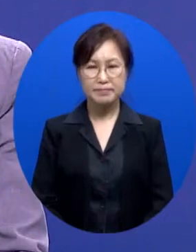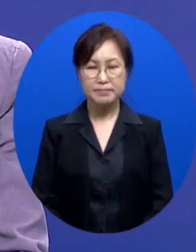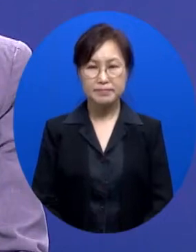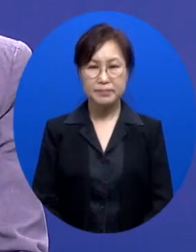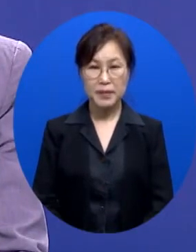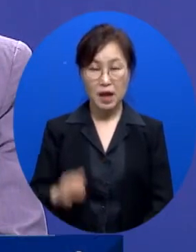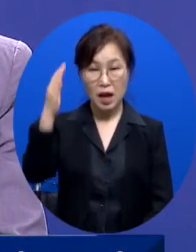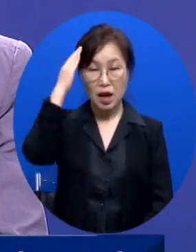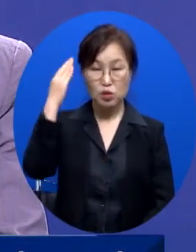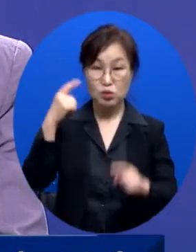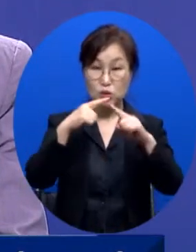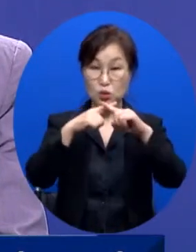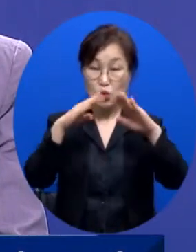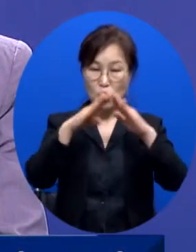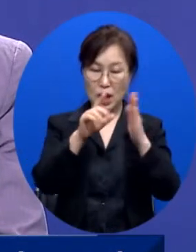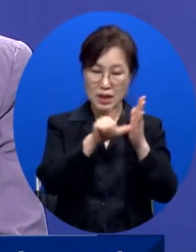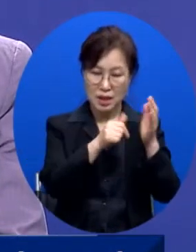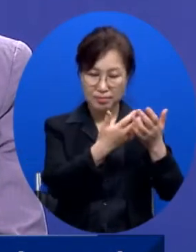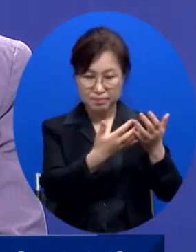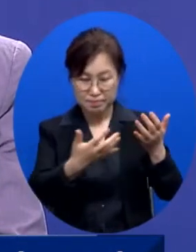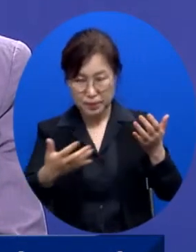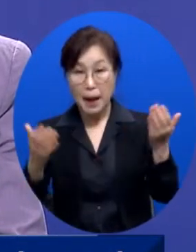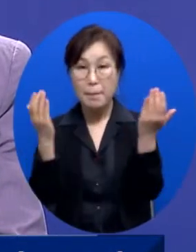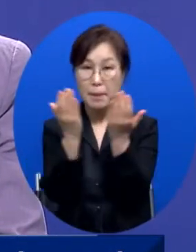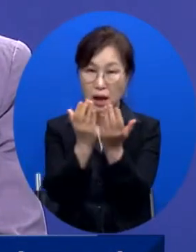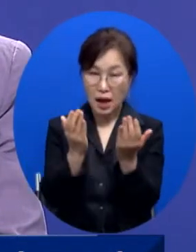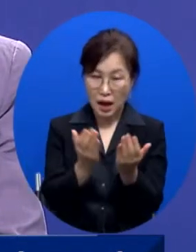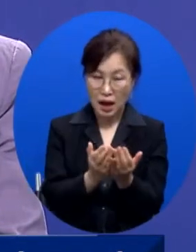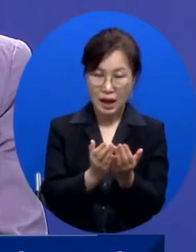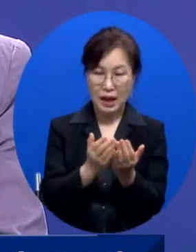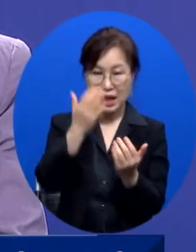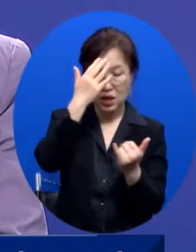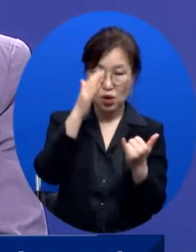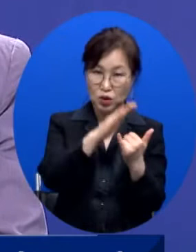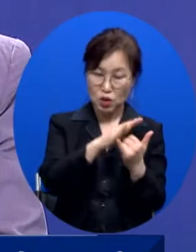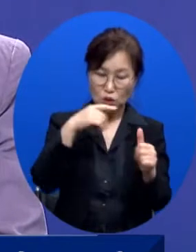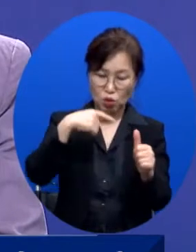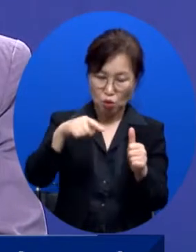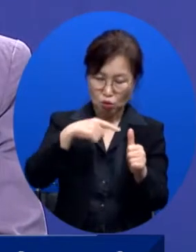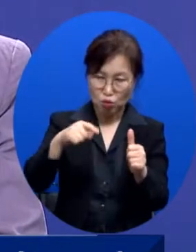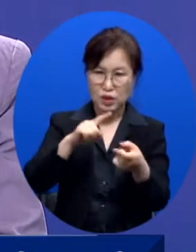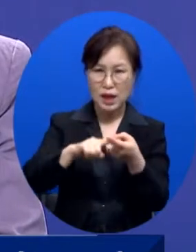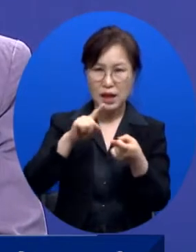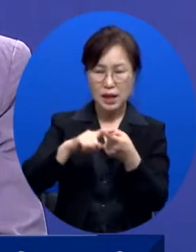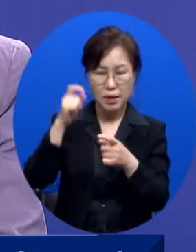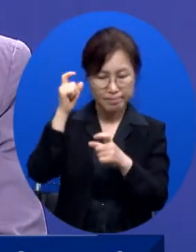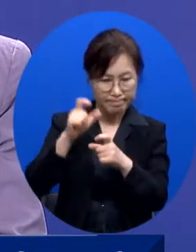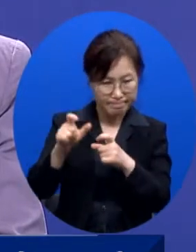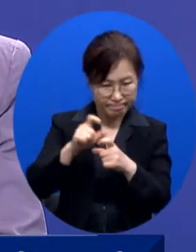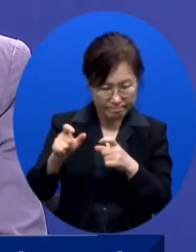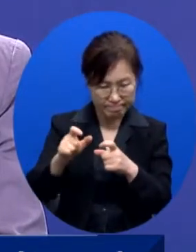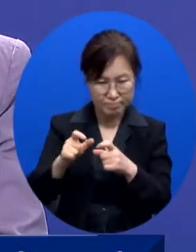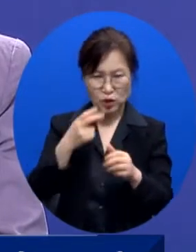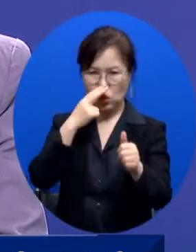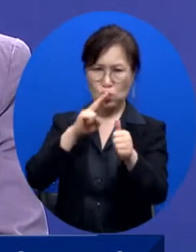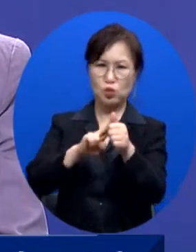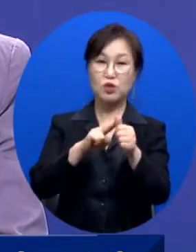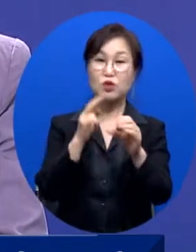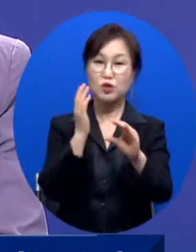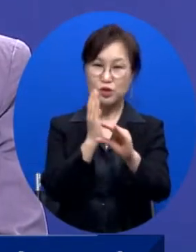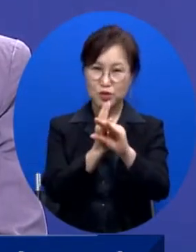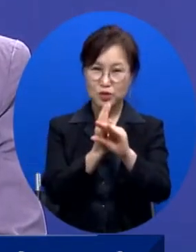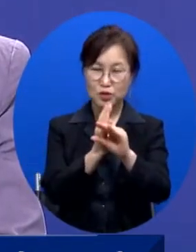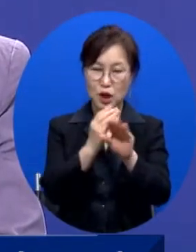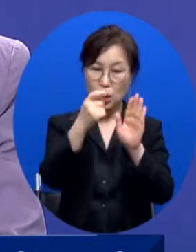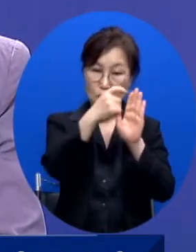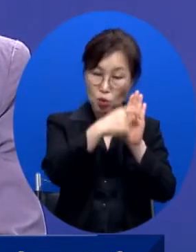한국 교회는 시대적 흐름에 발맞춰 다음 세대 교육을 위해 끊임없이 고민과 도전을 하고 있습니다. CTS는 각